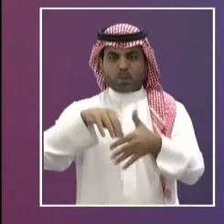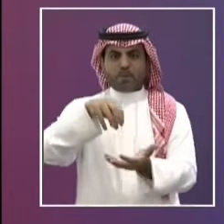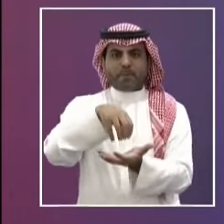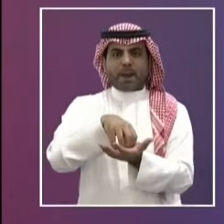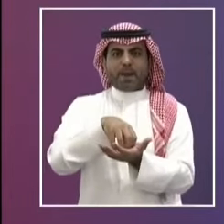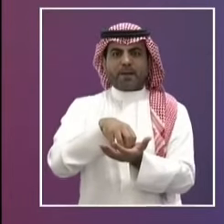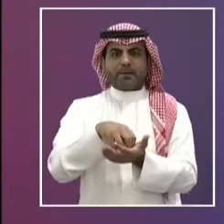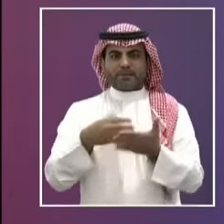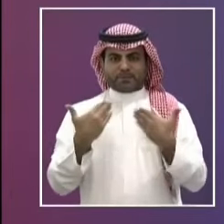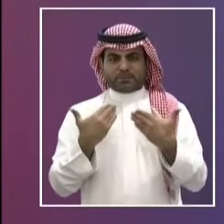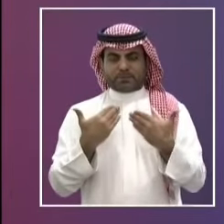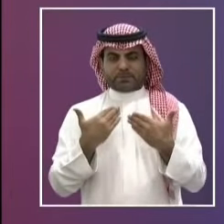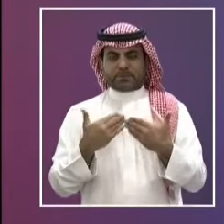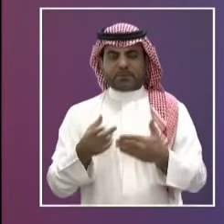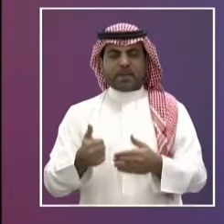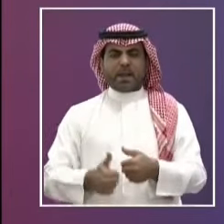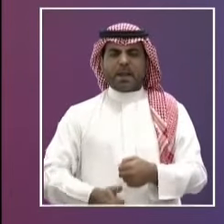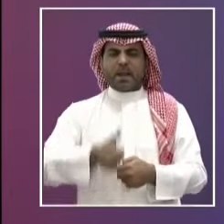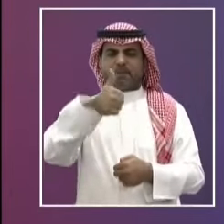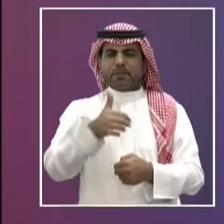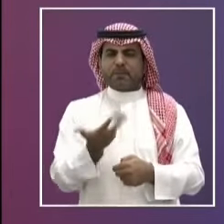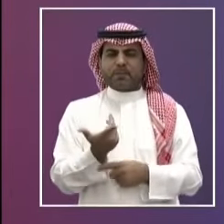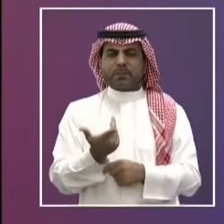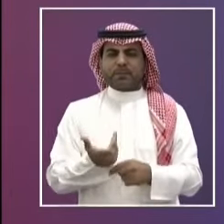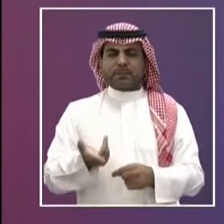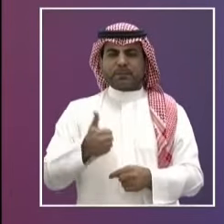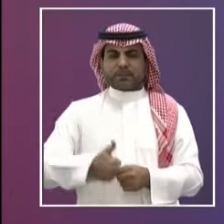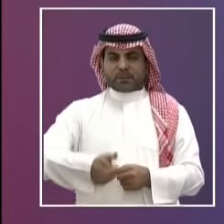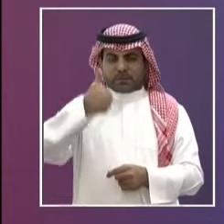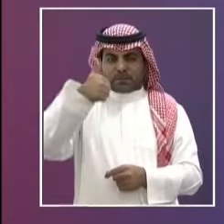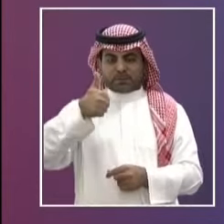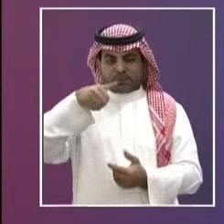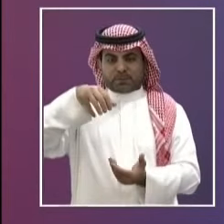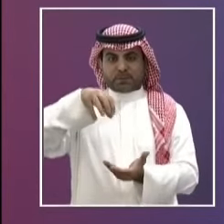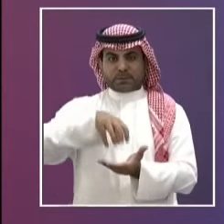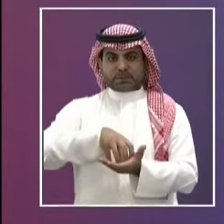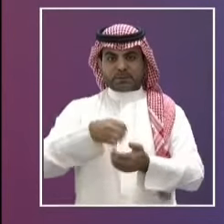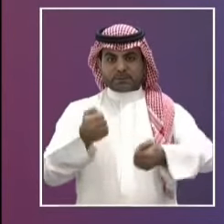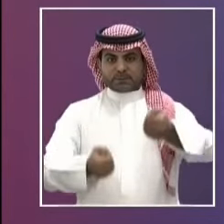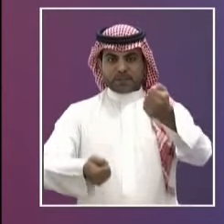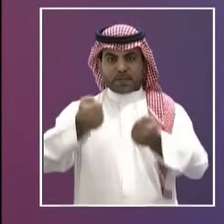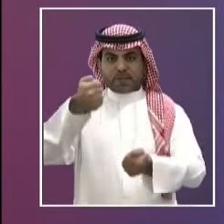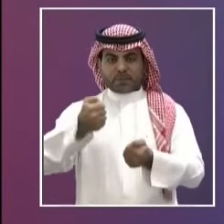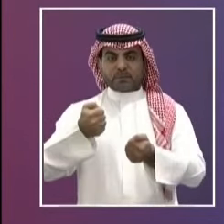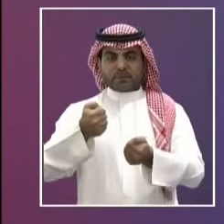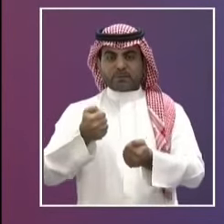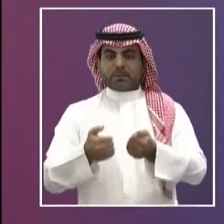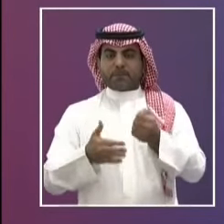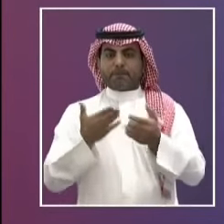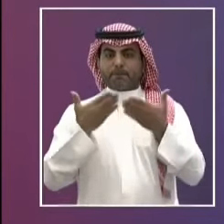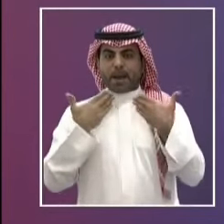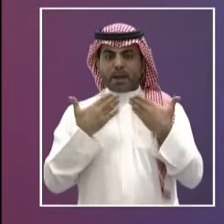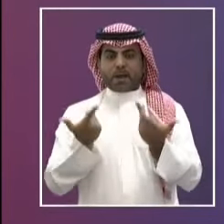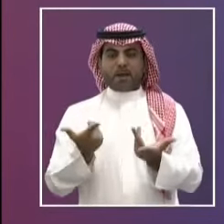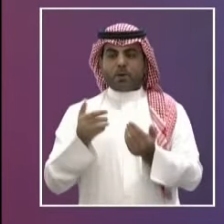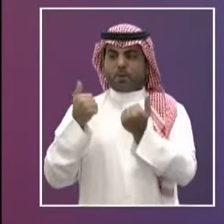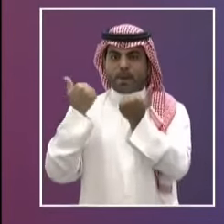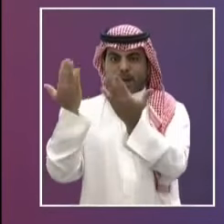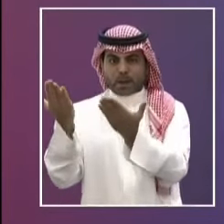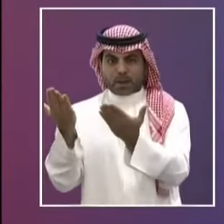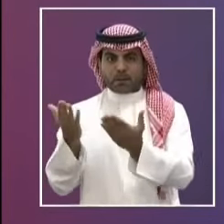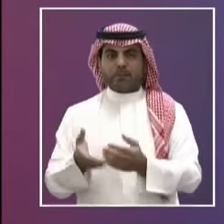للمعتمرين. الأفضل للأشخاص القادمين بسياراتهم سواء من مكة أو من خارج